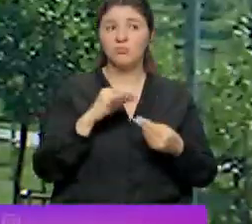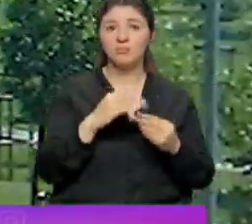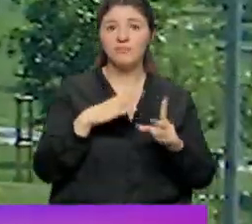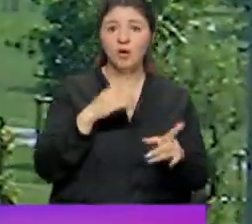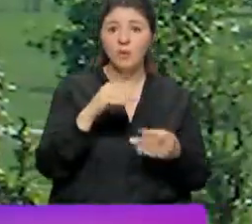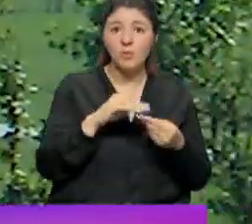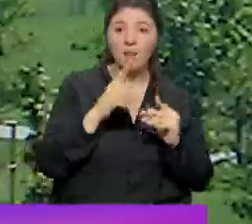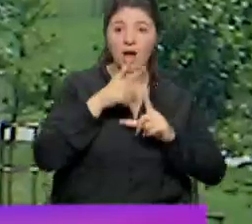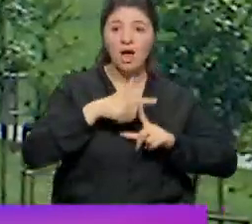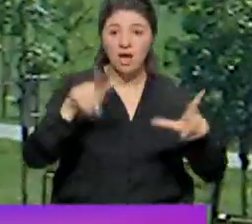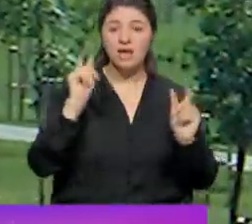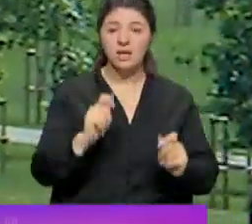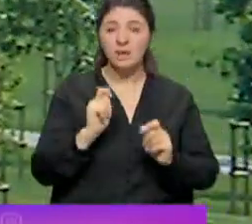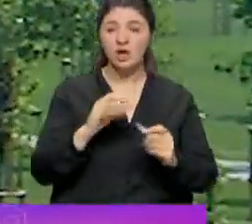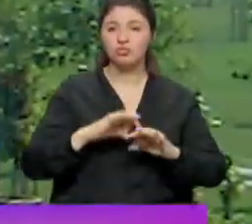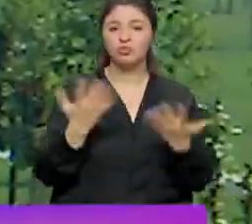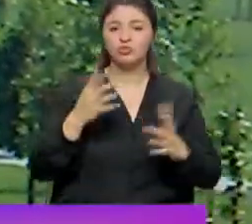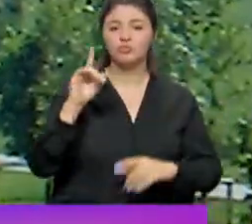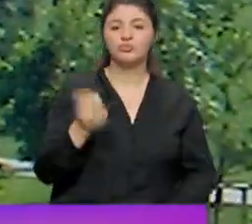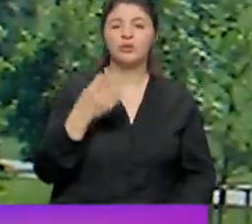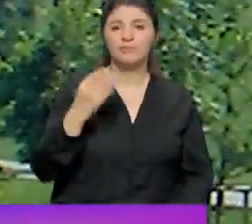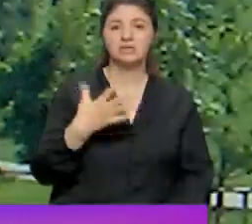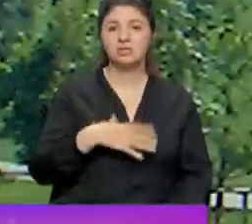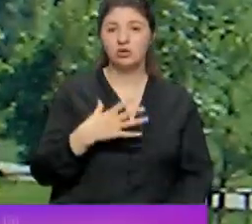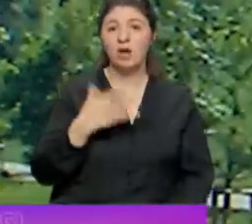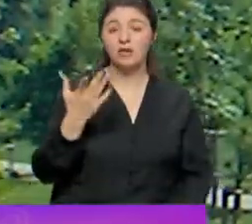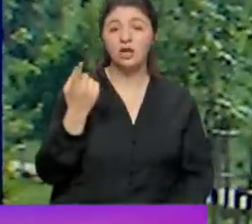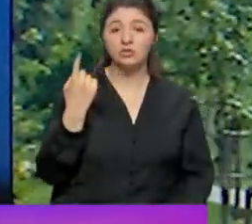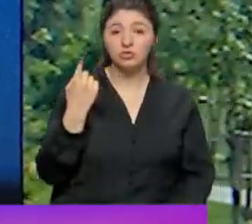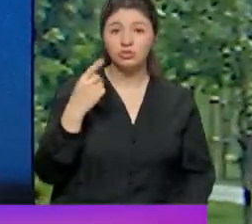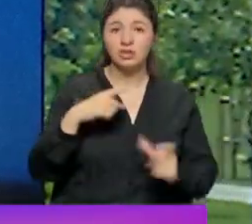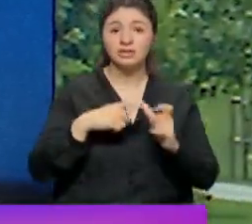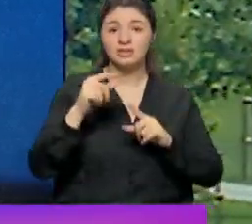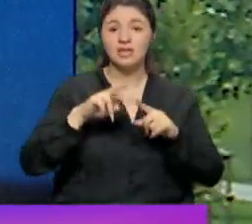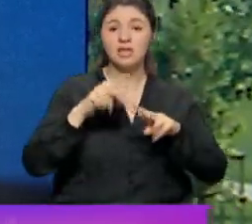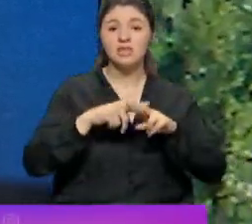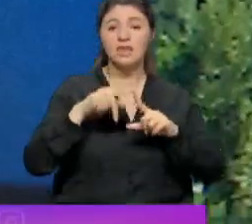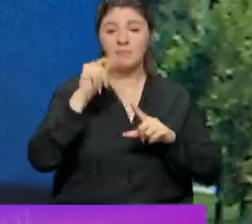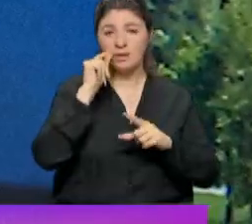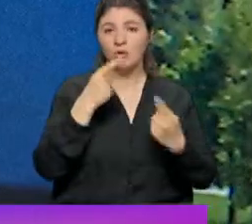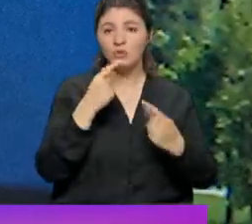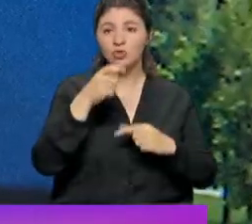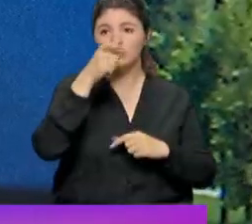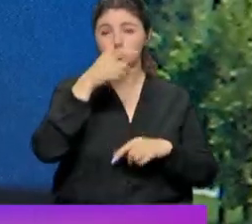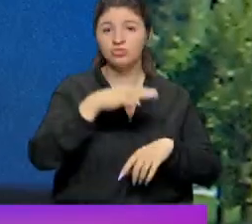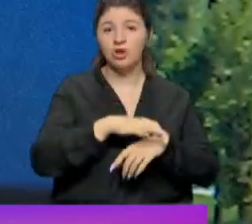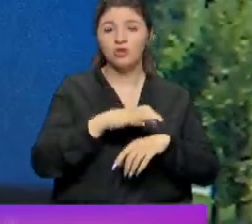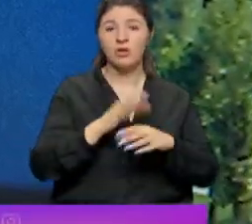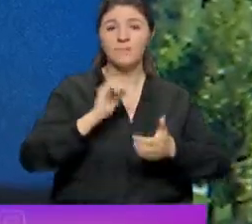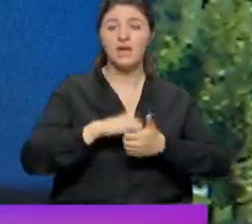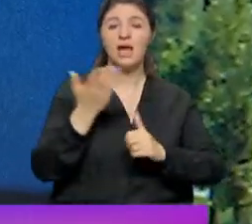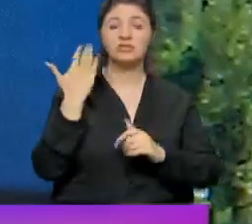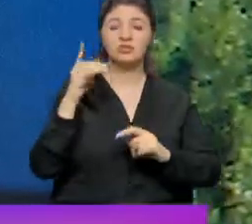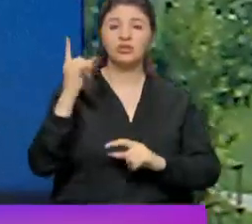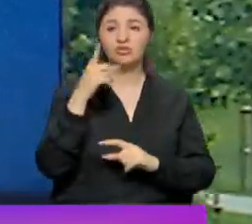var ve o sorunların duyurularak çözüm bulması istediği hatta dün sen Adıyaman'da konuştur köfteleri Birliği eski